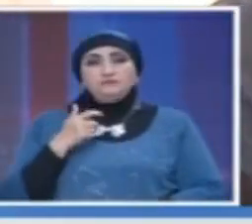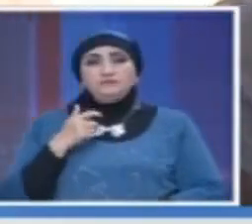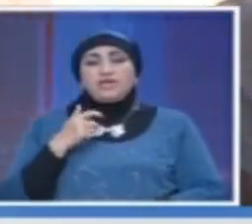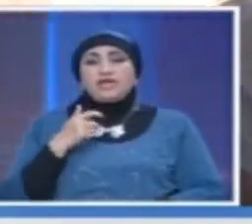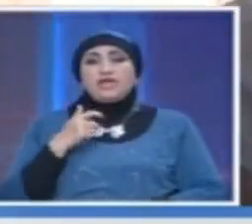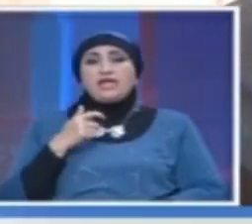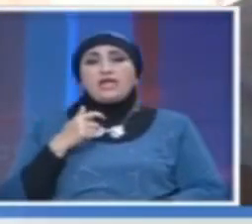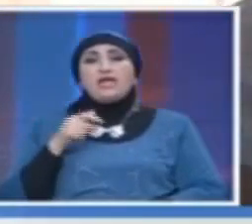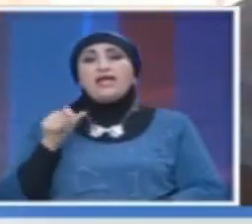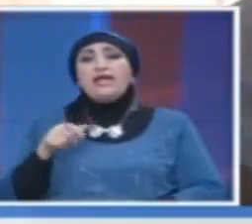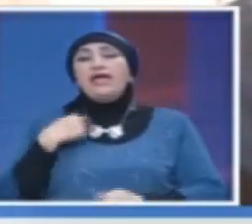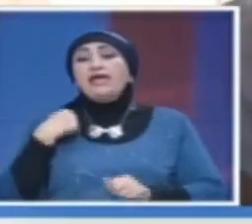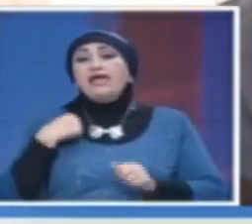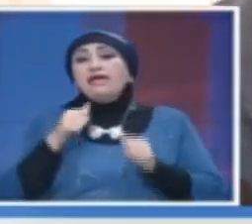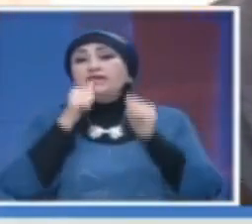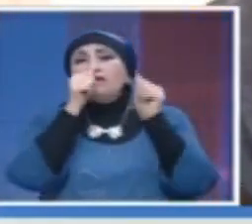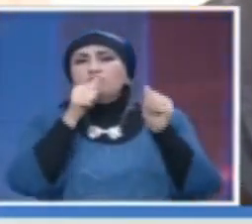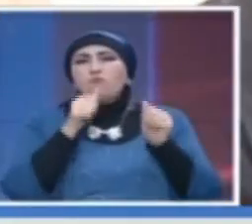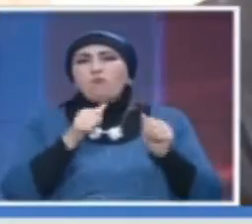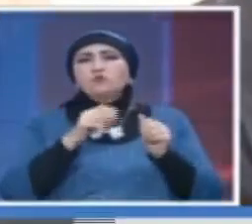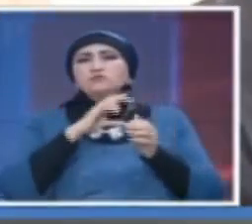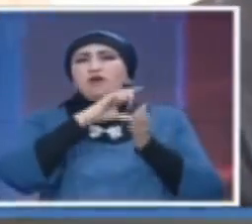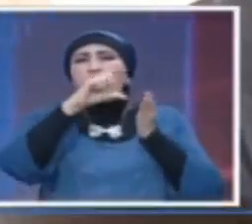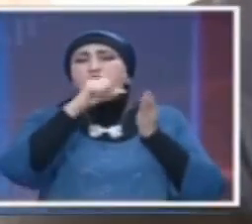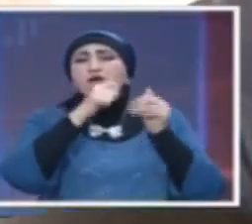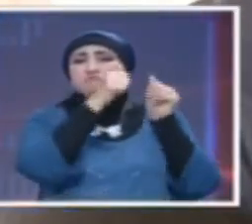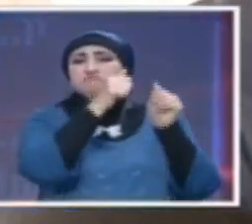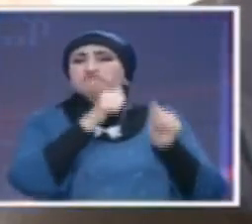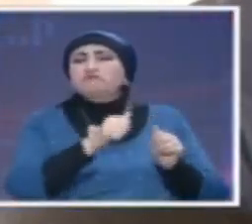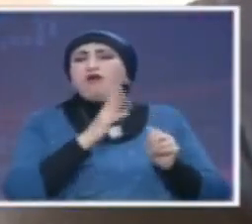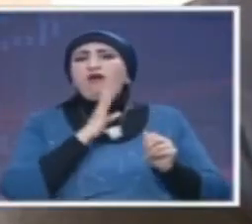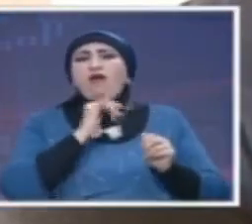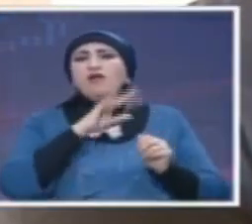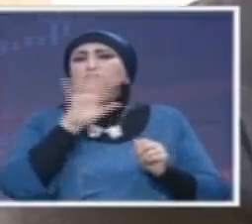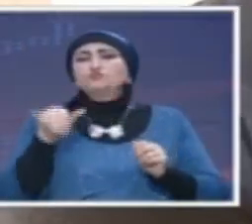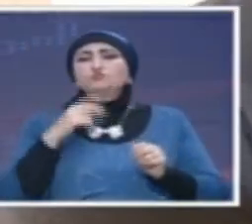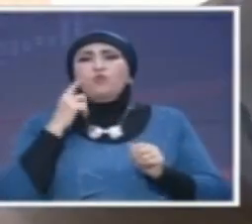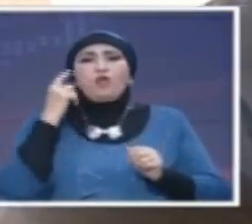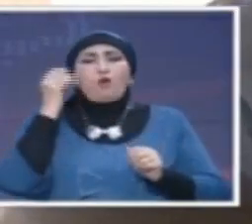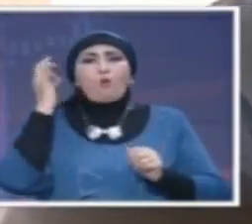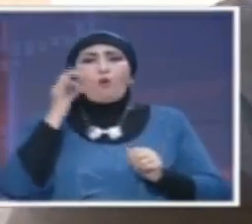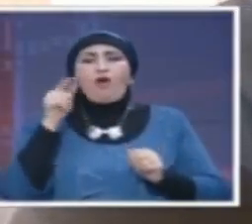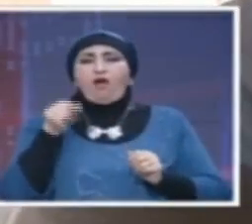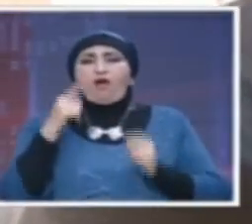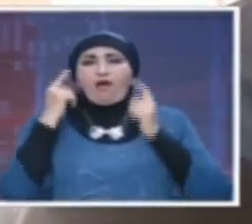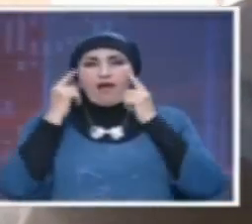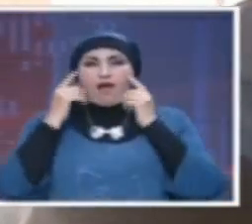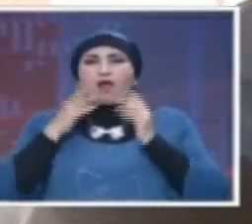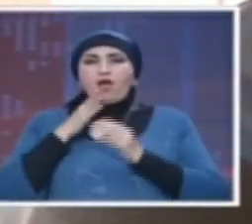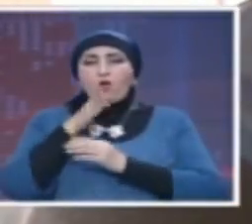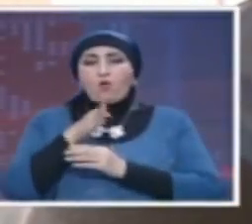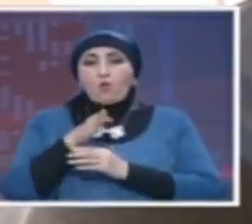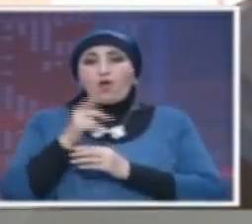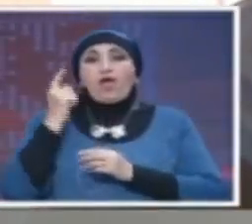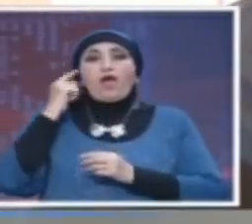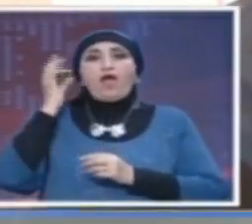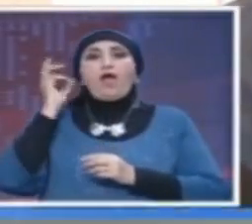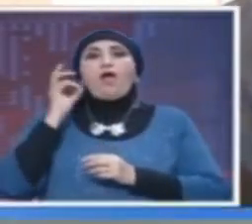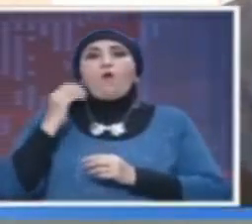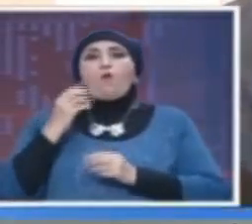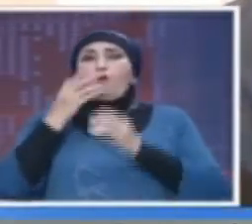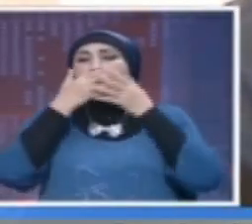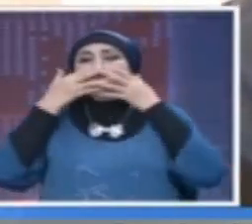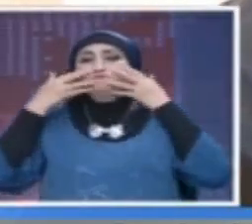بتوزيع جميع الملصقات على جميع المحطات اللي موجودة على مستوى الجمهورية حتى يتم دخول الركاب المحطات وهم